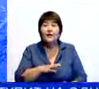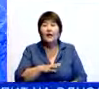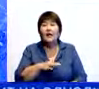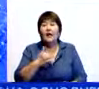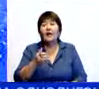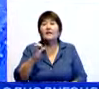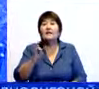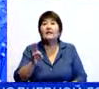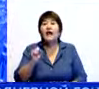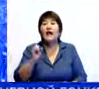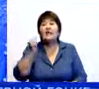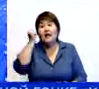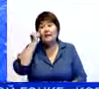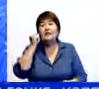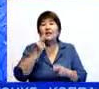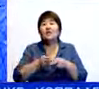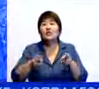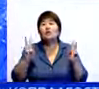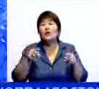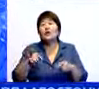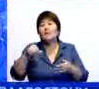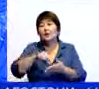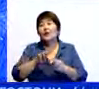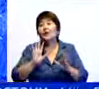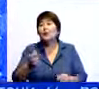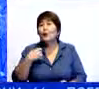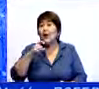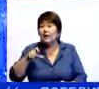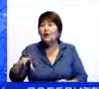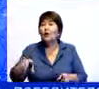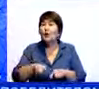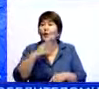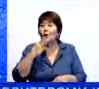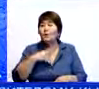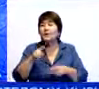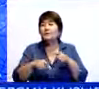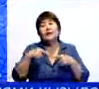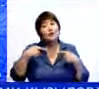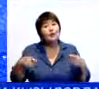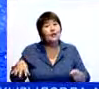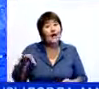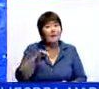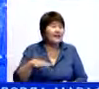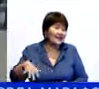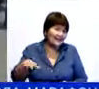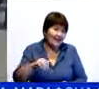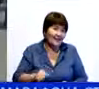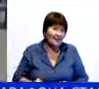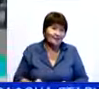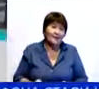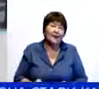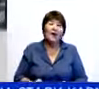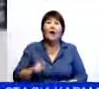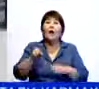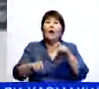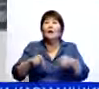памятника Сырана до парка железнодорожников приняли участие не только кызылординцы, но и любители бега из других областей страны. В